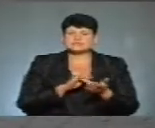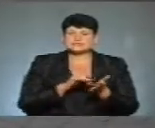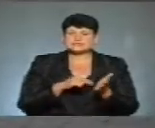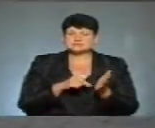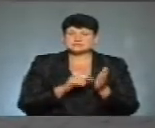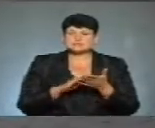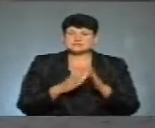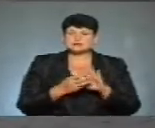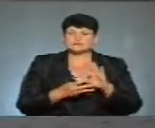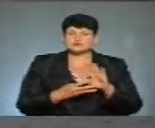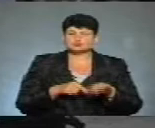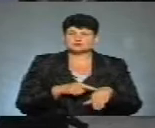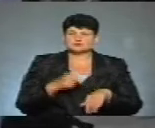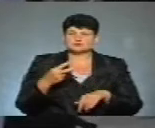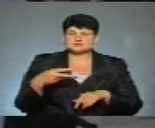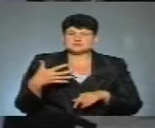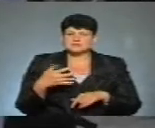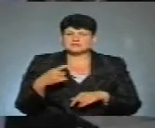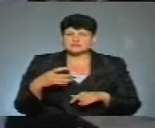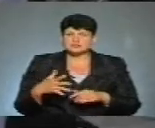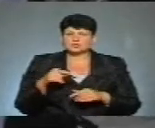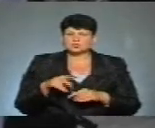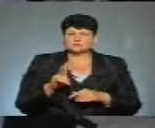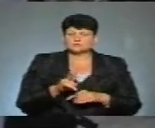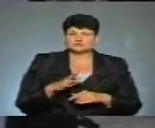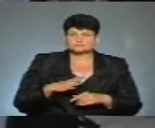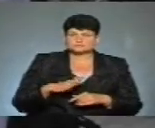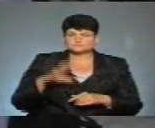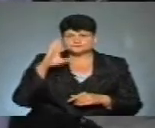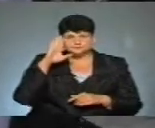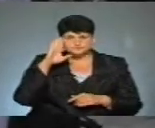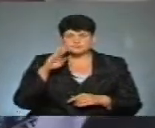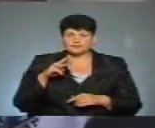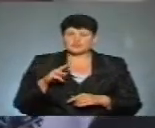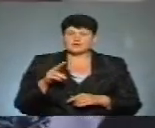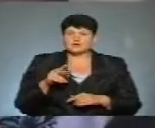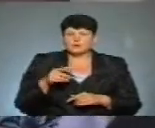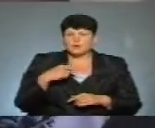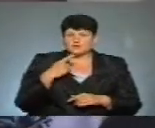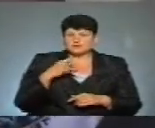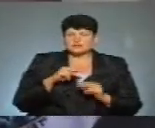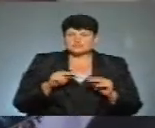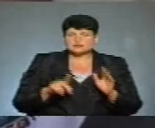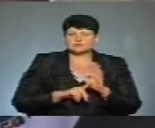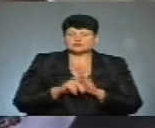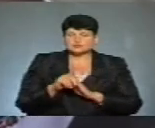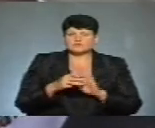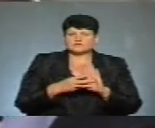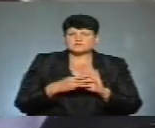на 8:25. Тут на тролейбус чекає школяр Дмитро Довгань. Хлопець каже, навчання у нього розпочинається